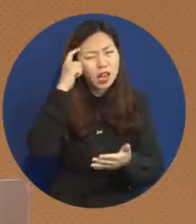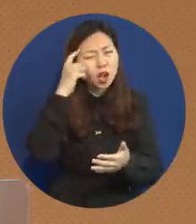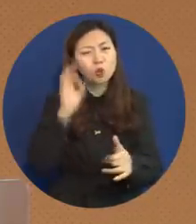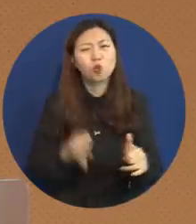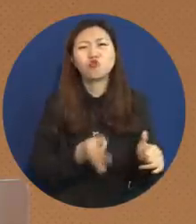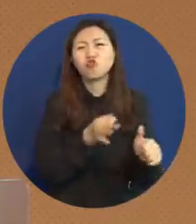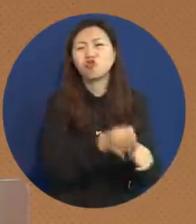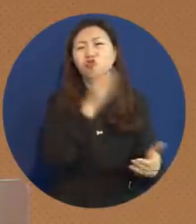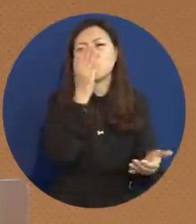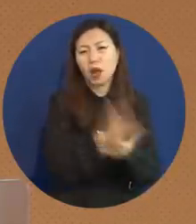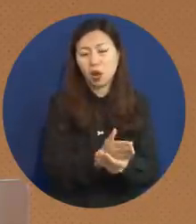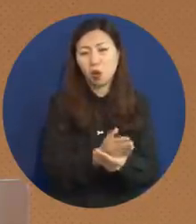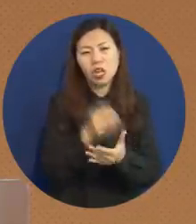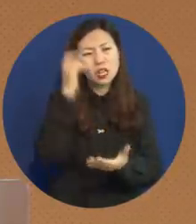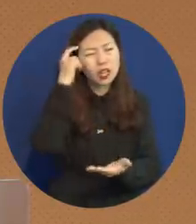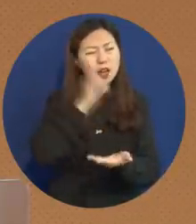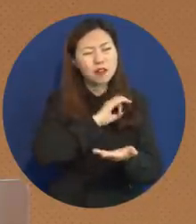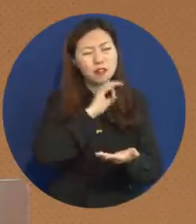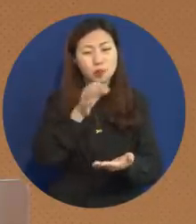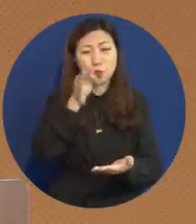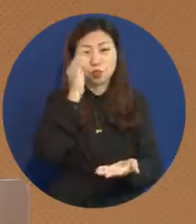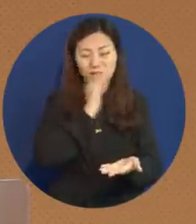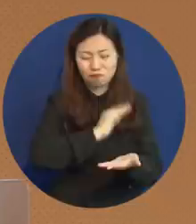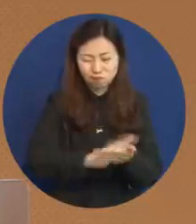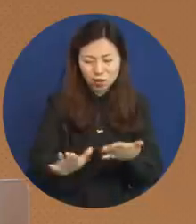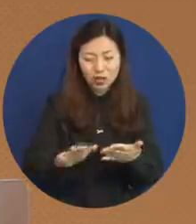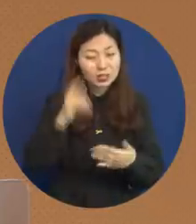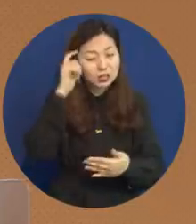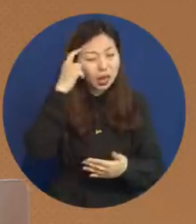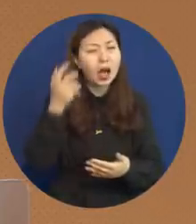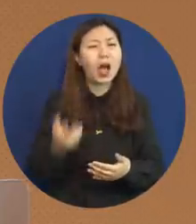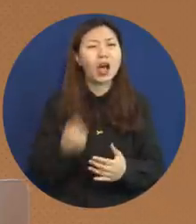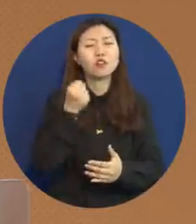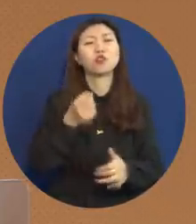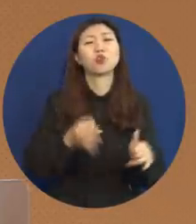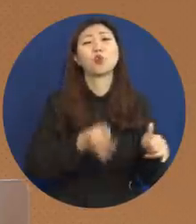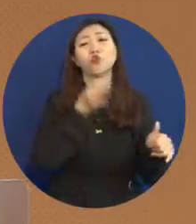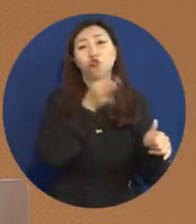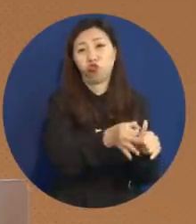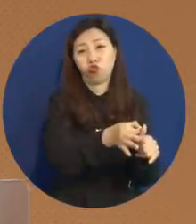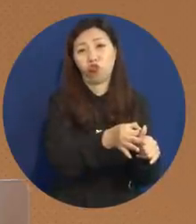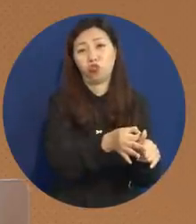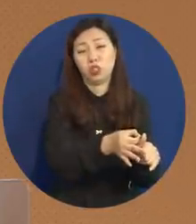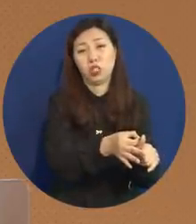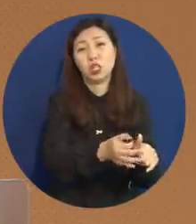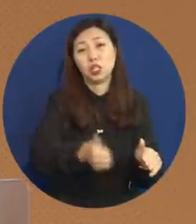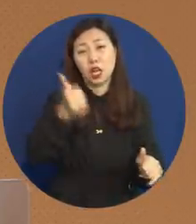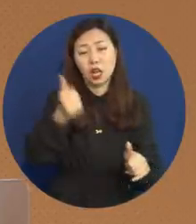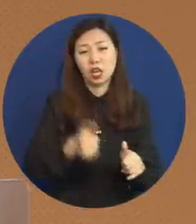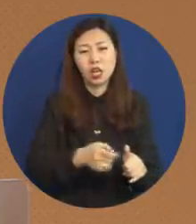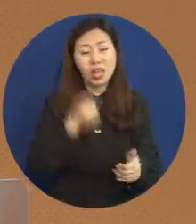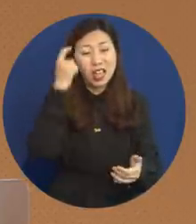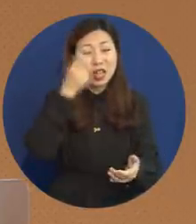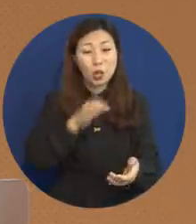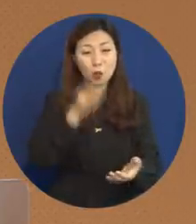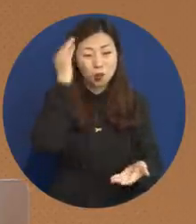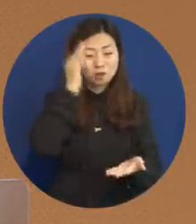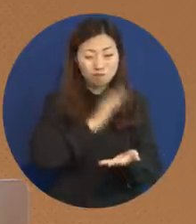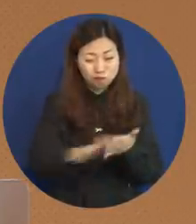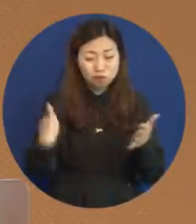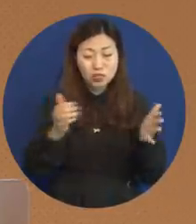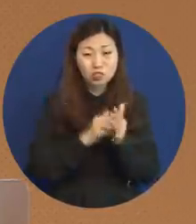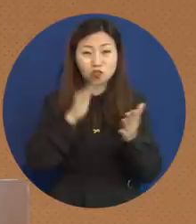되고, 까먹을 거다 하고 알고 줘야 된다. 이 말이요. 그래도 까먹더라도 그 문제 갖고 부부 간에 싸우고